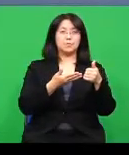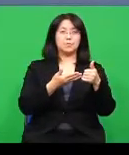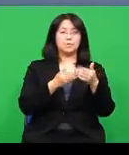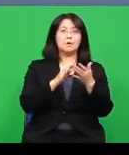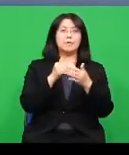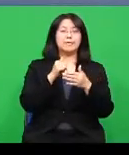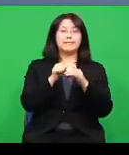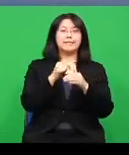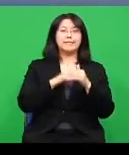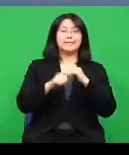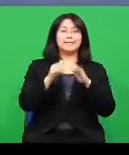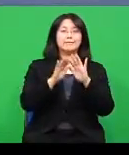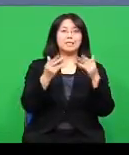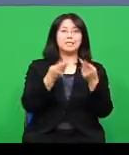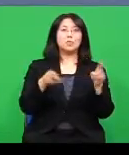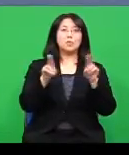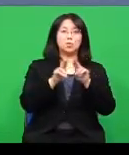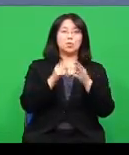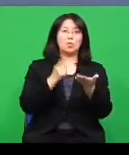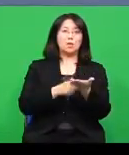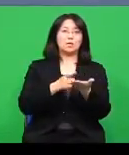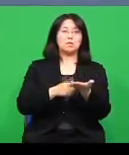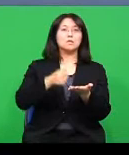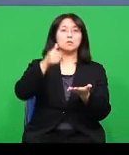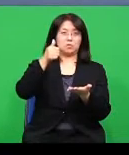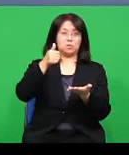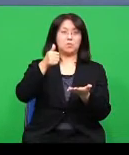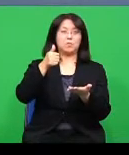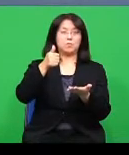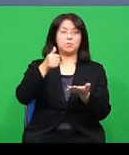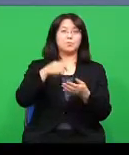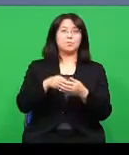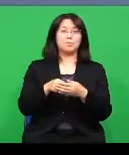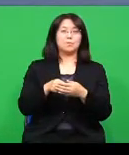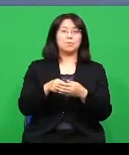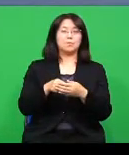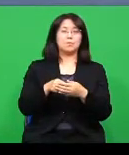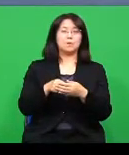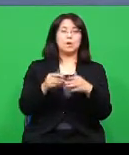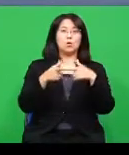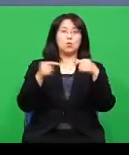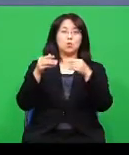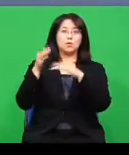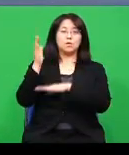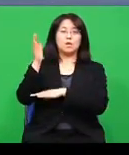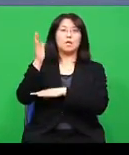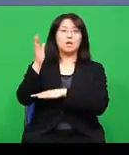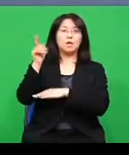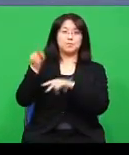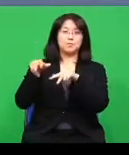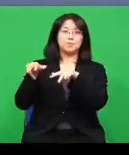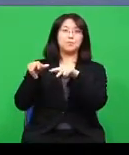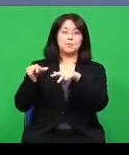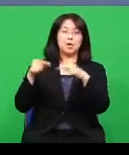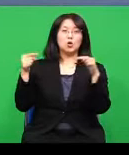たし、また自民党県連では幹事長などなさったほか、国